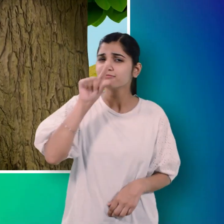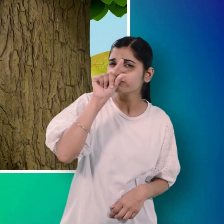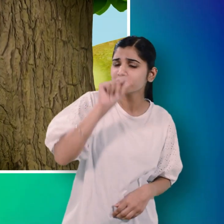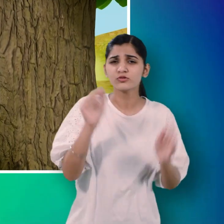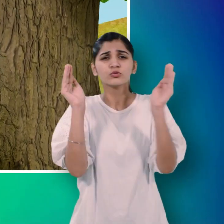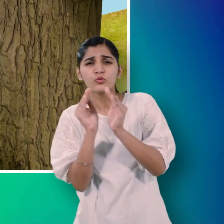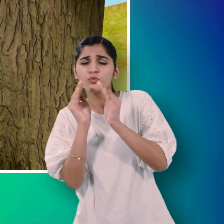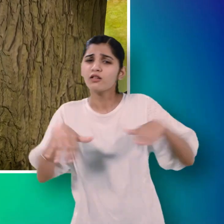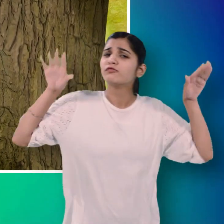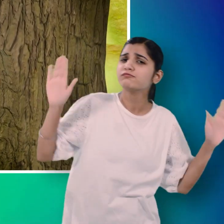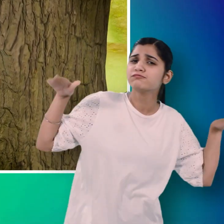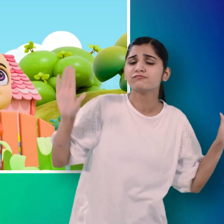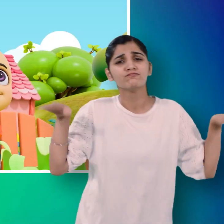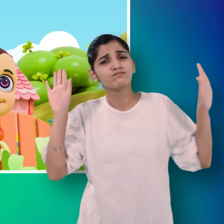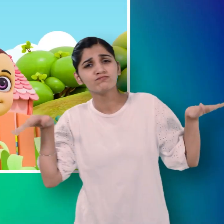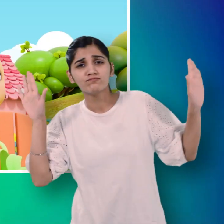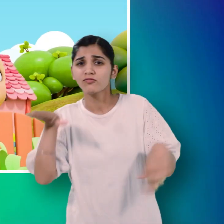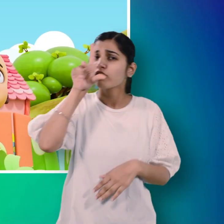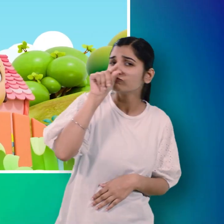चुन चुन करती आए चिड़िया,